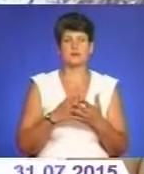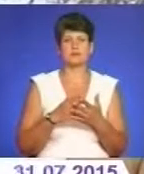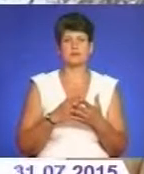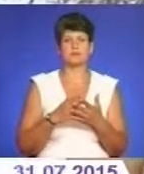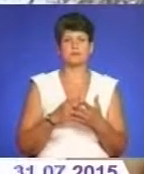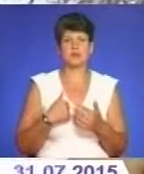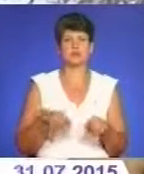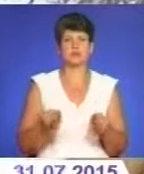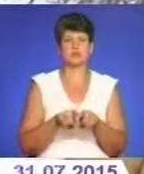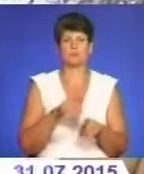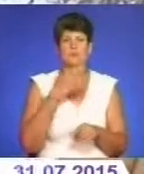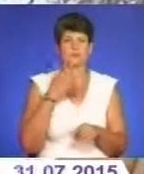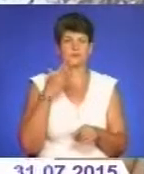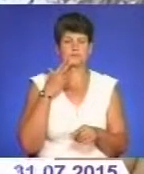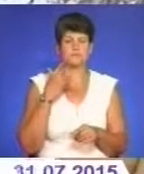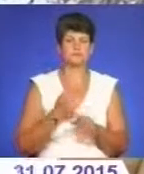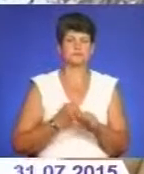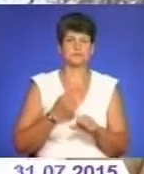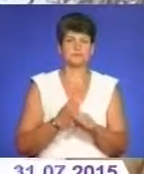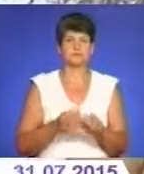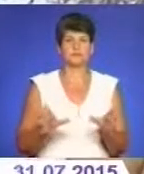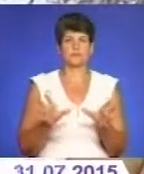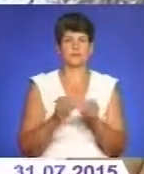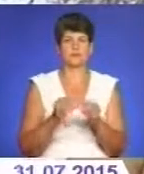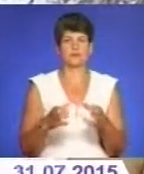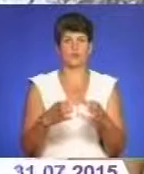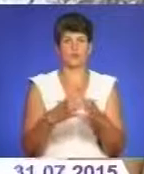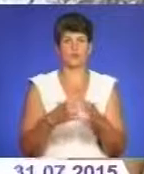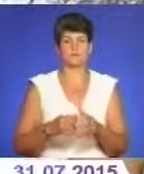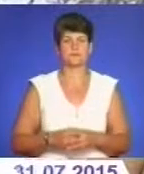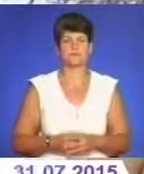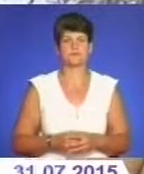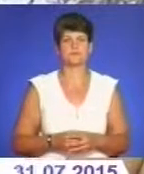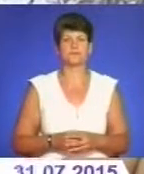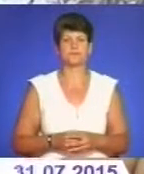Мы тоже много работаем вместе в группах.